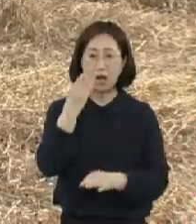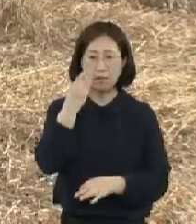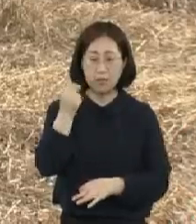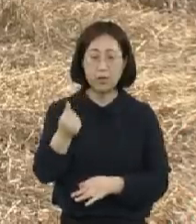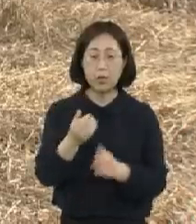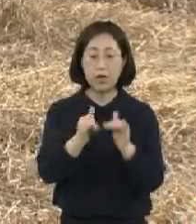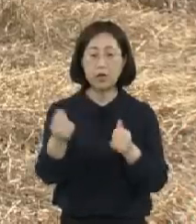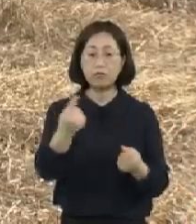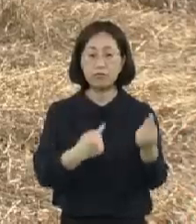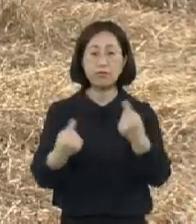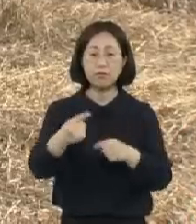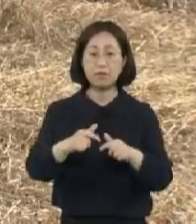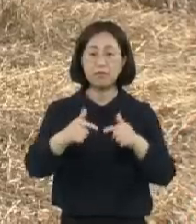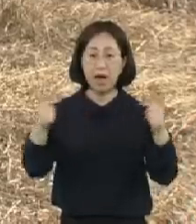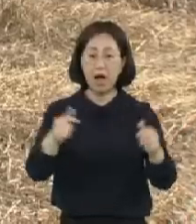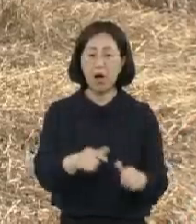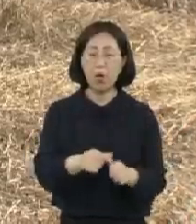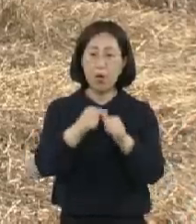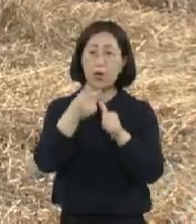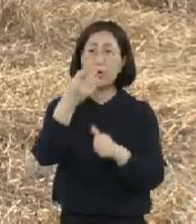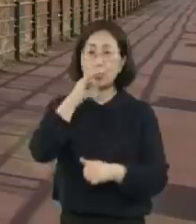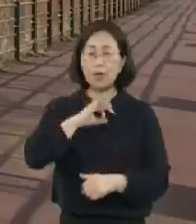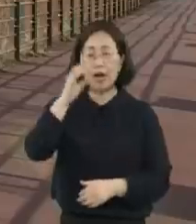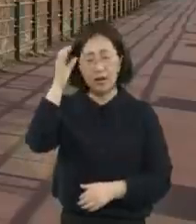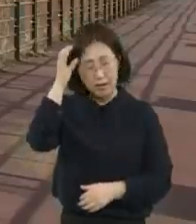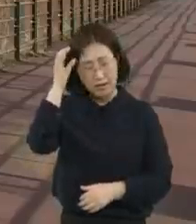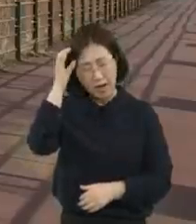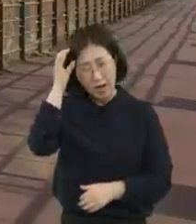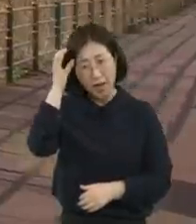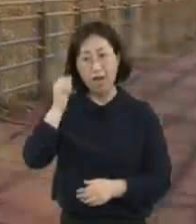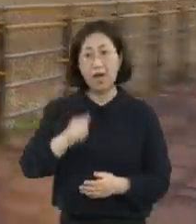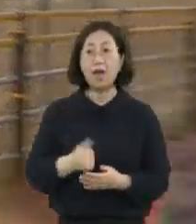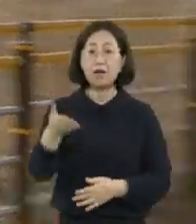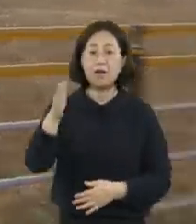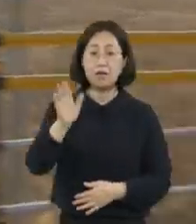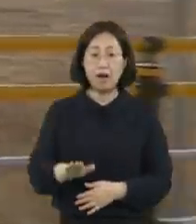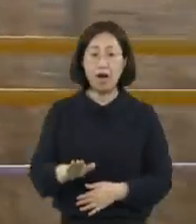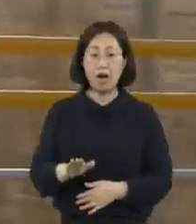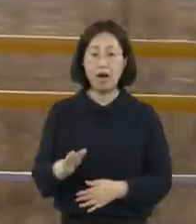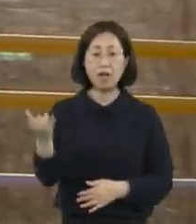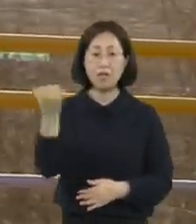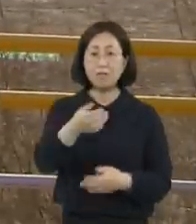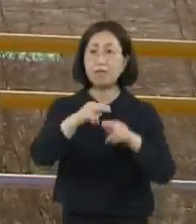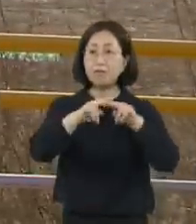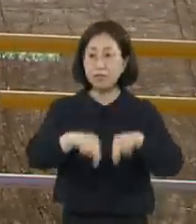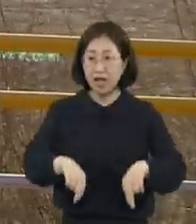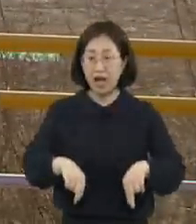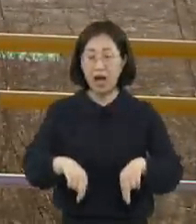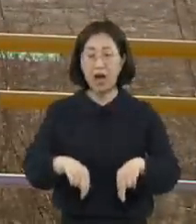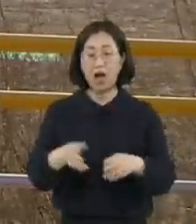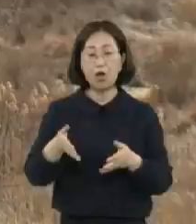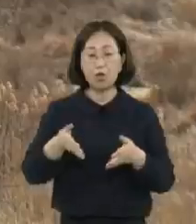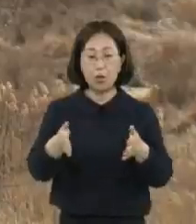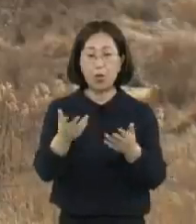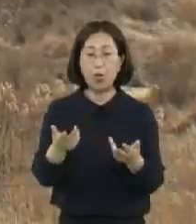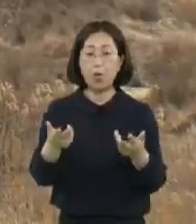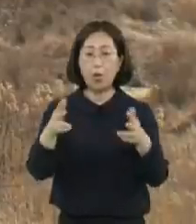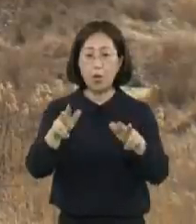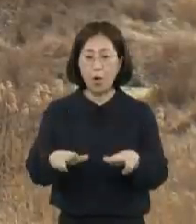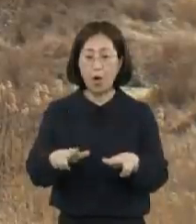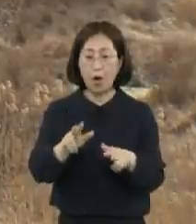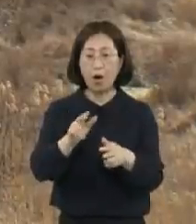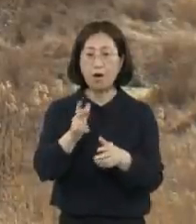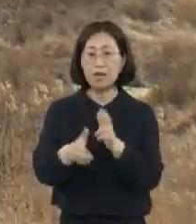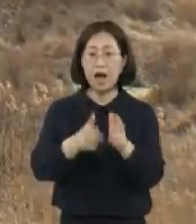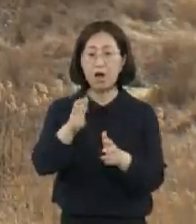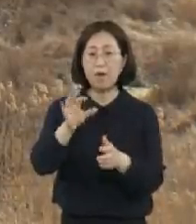유입과 고용 창출 효과까지 기대해 왔습니다. 하지만 입점 무산으로 도로와 주차장, 공원 조성 사업에